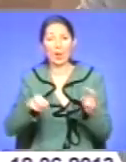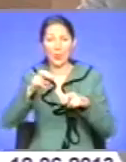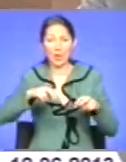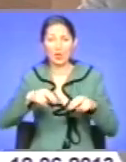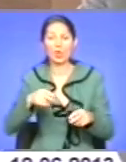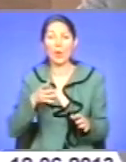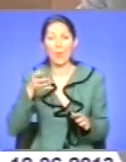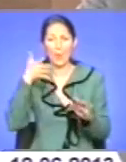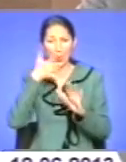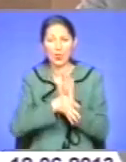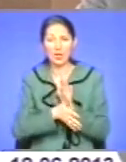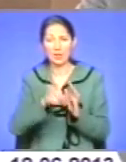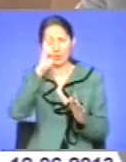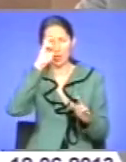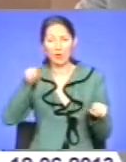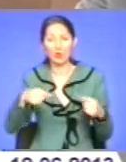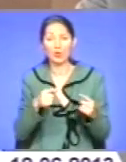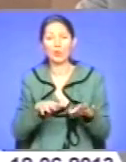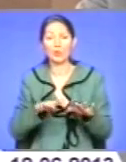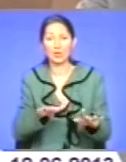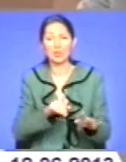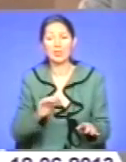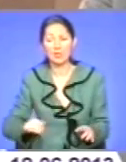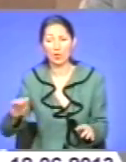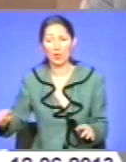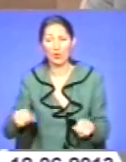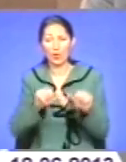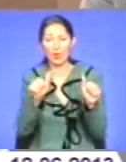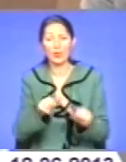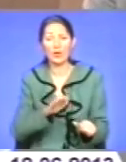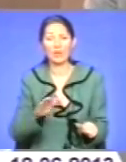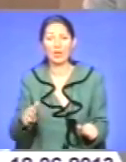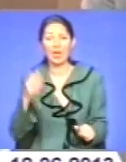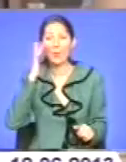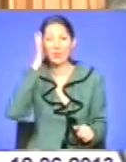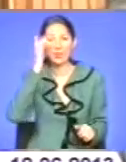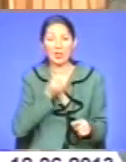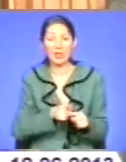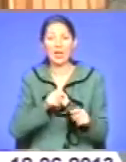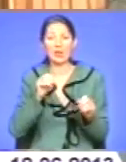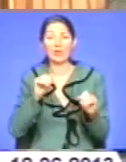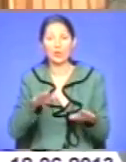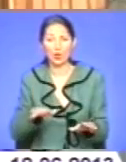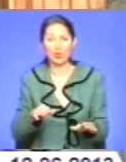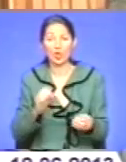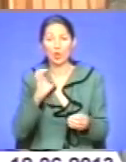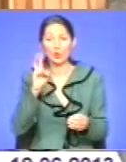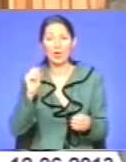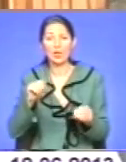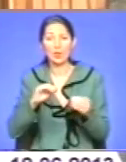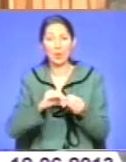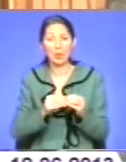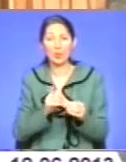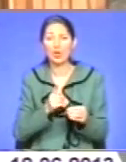ще зі садочку формувати у дітей мислення, як вирішувати нагальні соціальні проблеми. Що таке державотворчий процес? Це